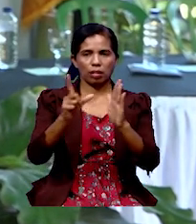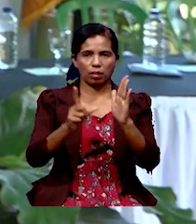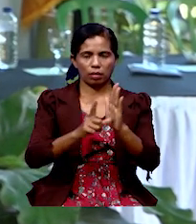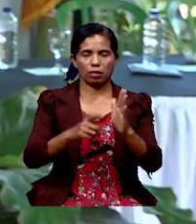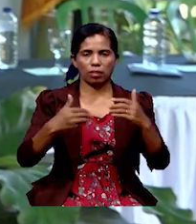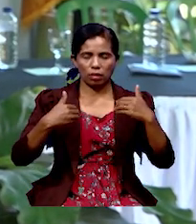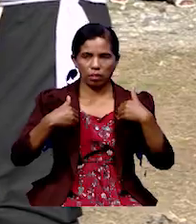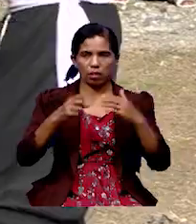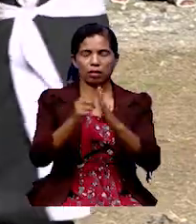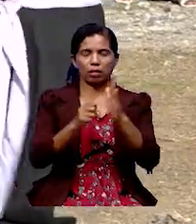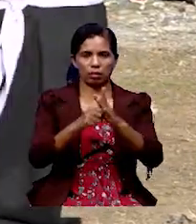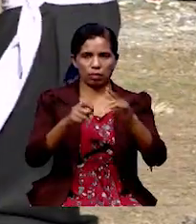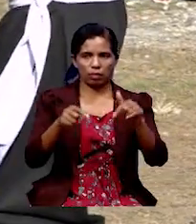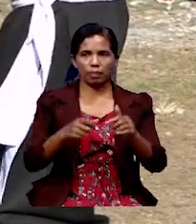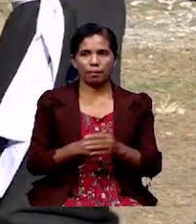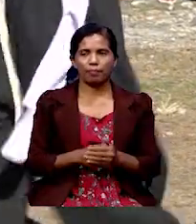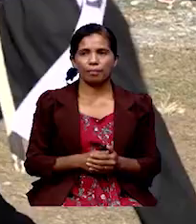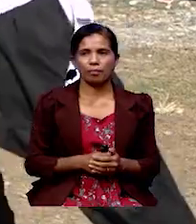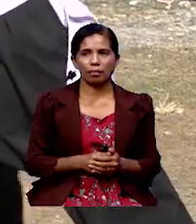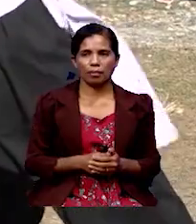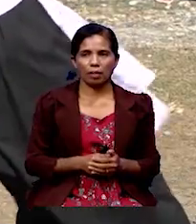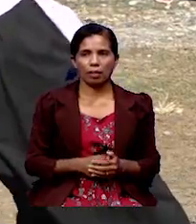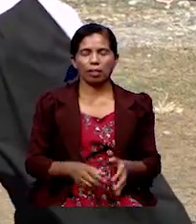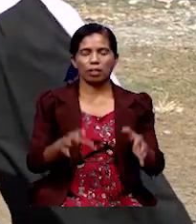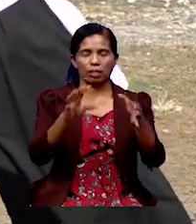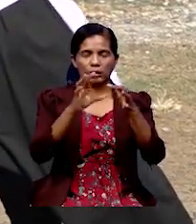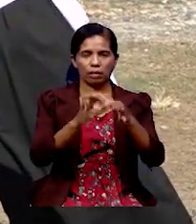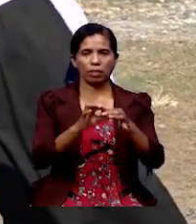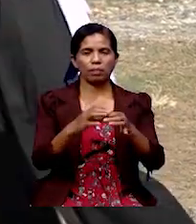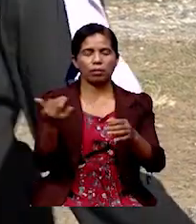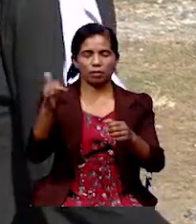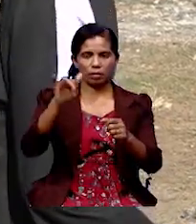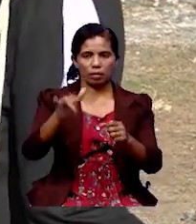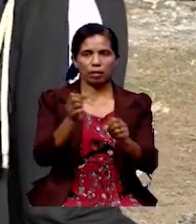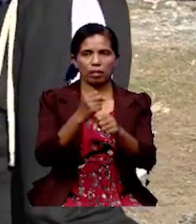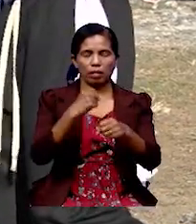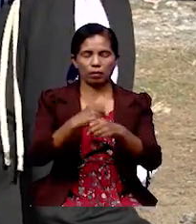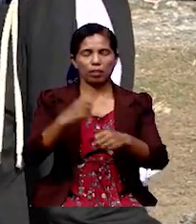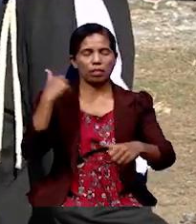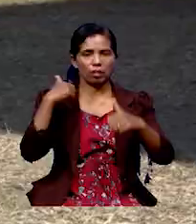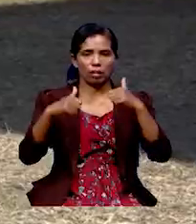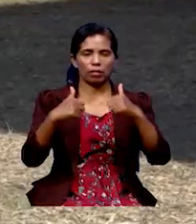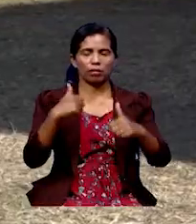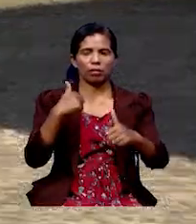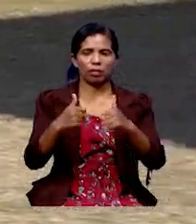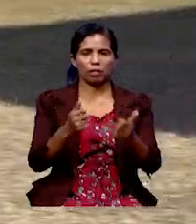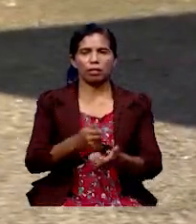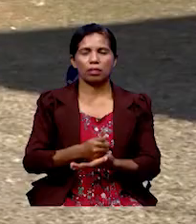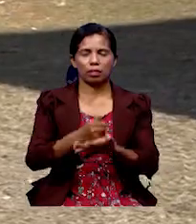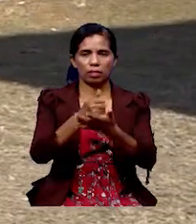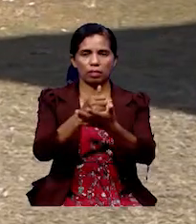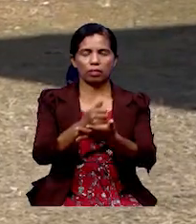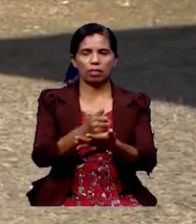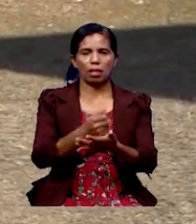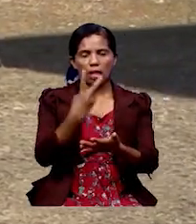vigore estadu jene. Ia biban ne membru PSAT warga no calon warga sira, halomos atrasam ho di anima autoridade lokal no